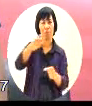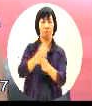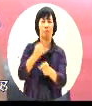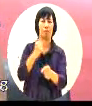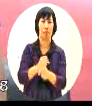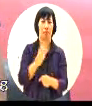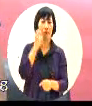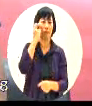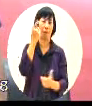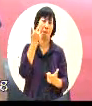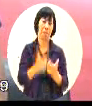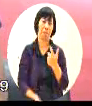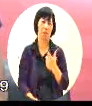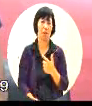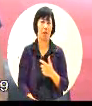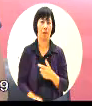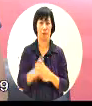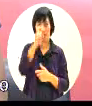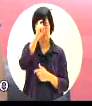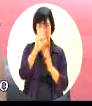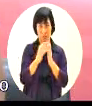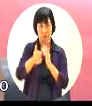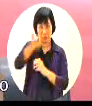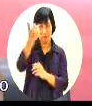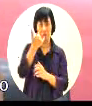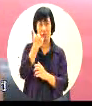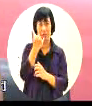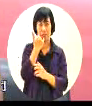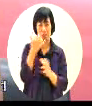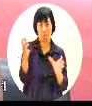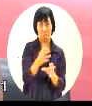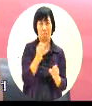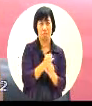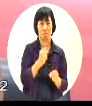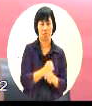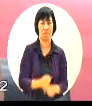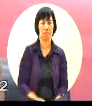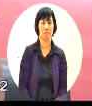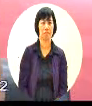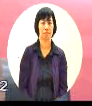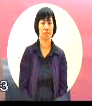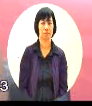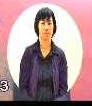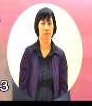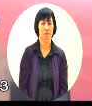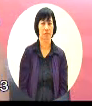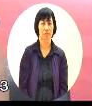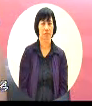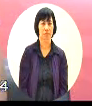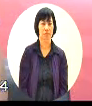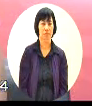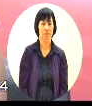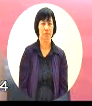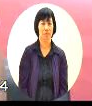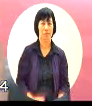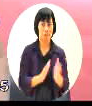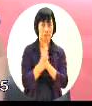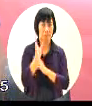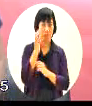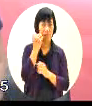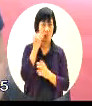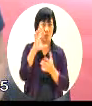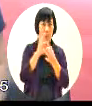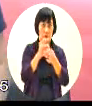恰当，吼、哦，我希望咱局长一个特别爱甲人欢迎，啊，希望讲。应该要有一个 一直改工的开